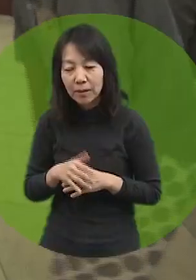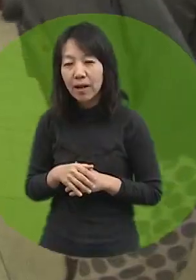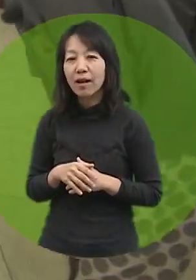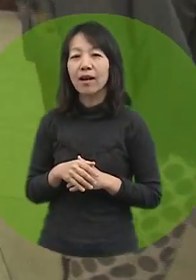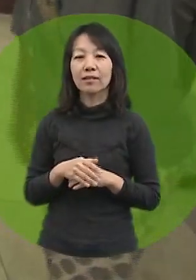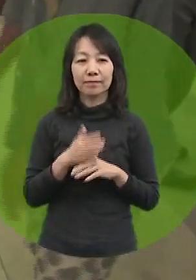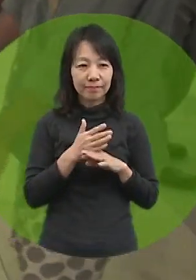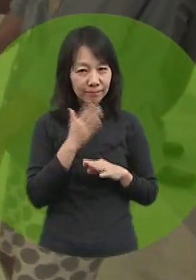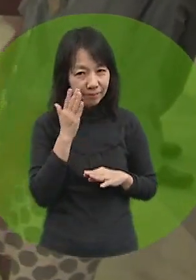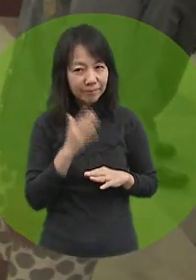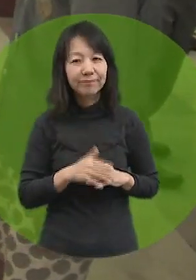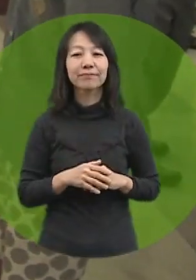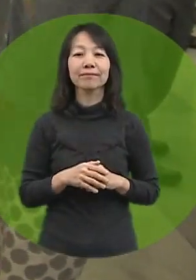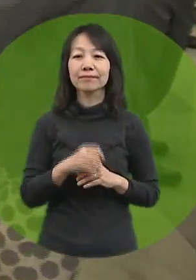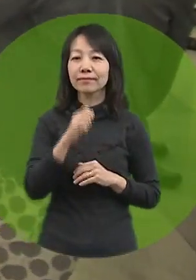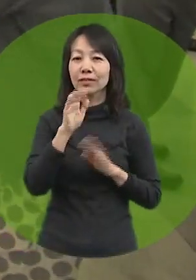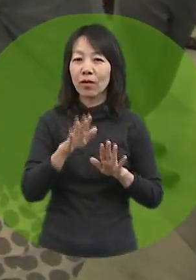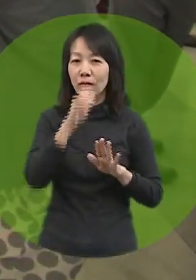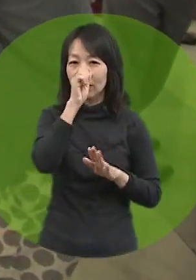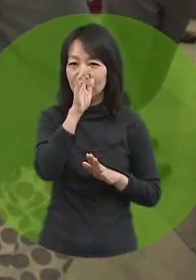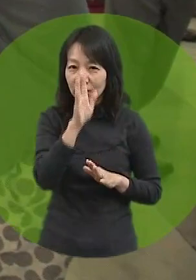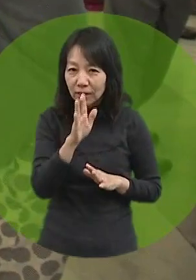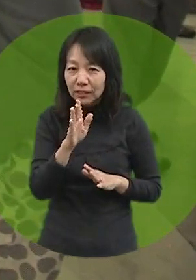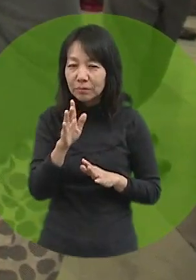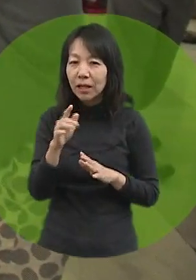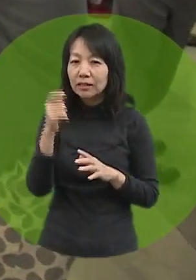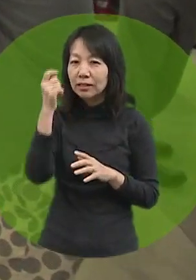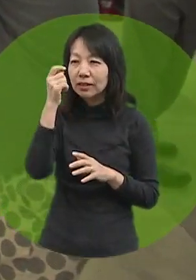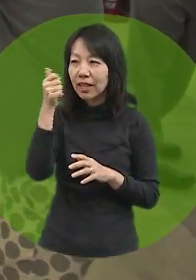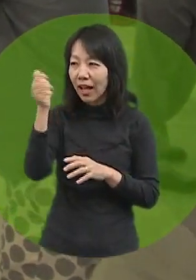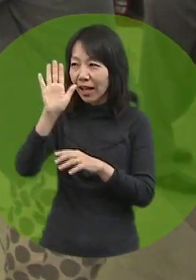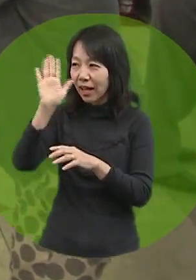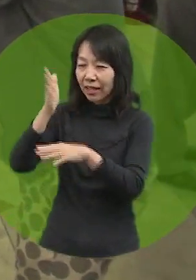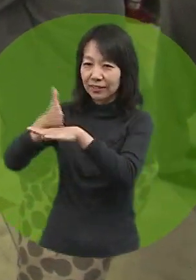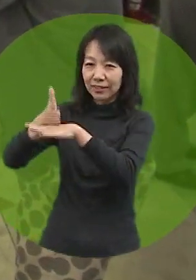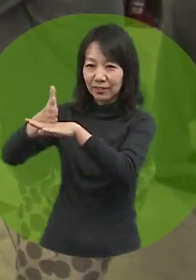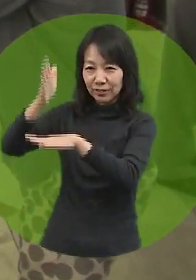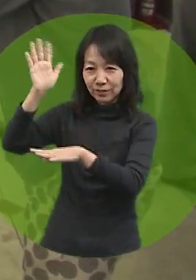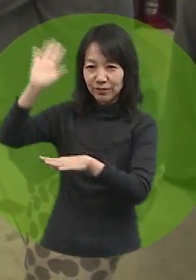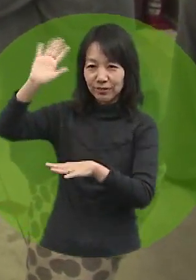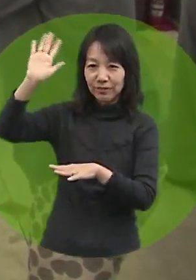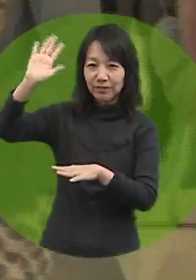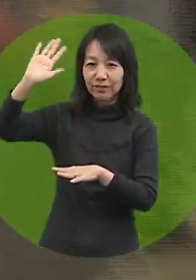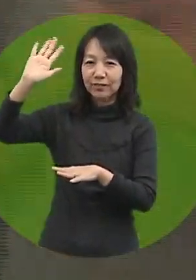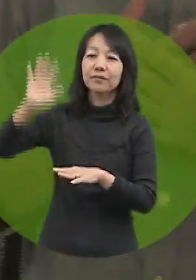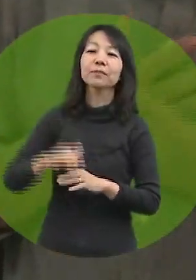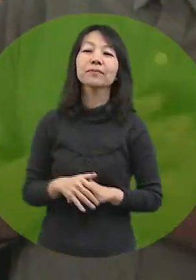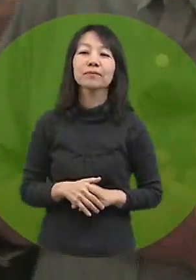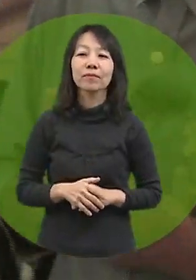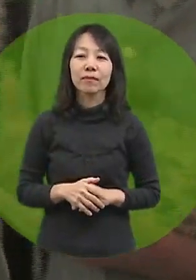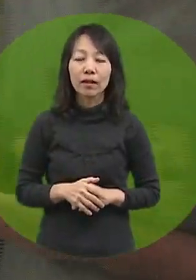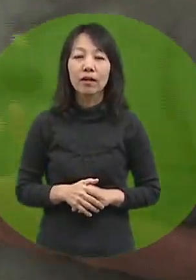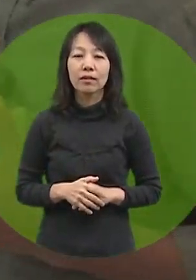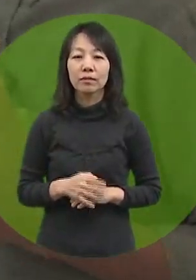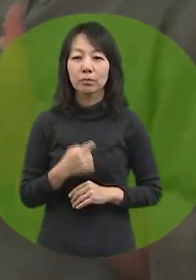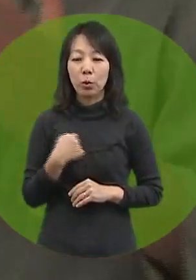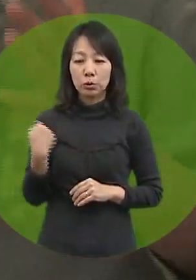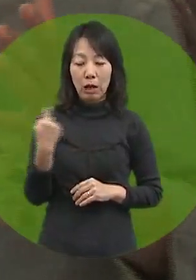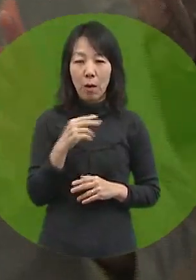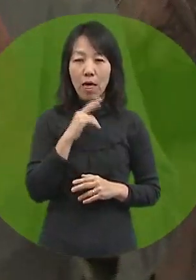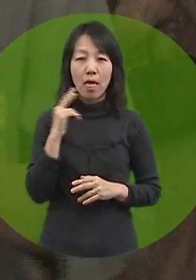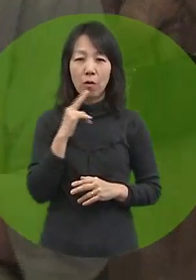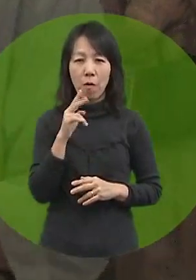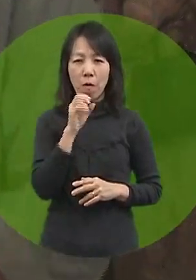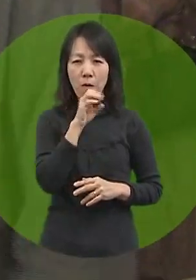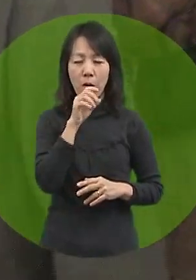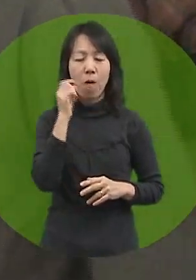とうございます。 よろしくお願いします。 Thank you so much for your cooperation. Thank you。 本当に僕はね全然しゃべれ